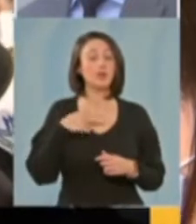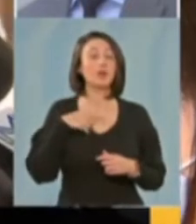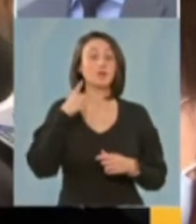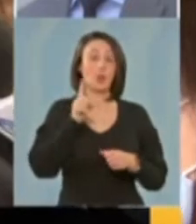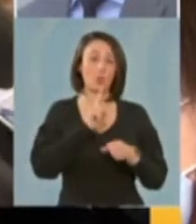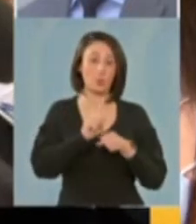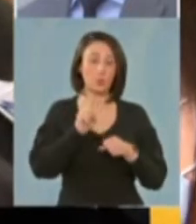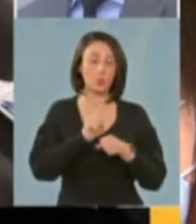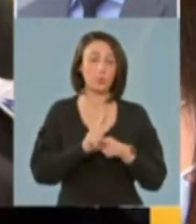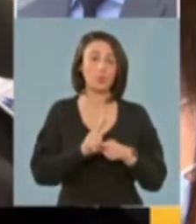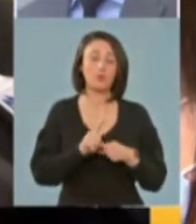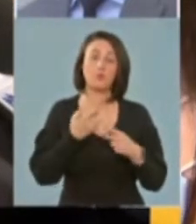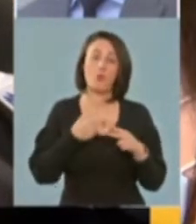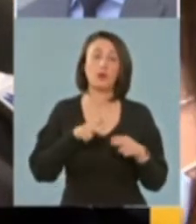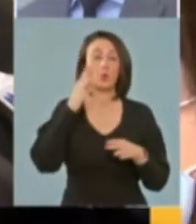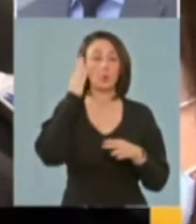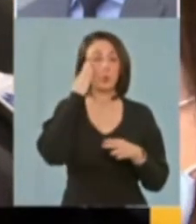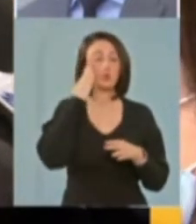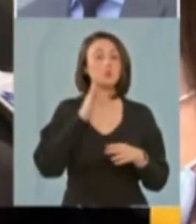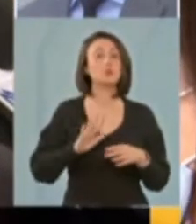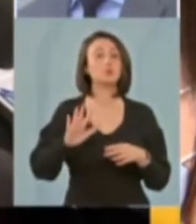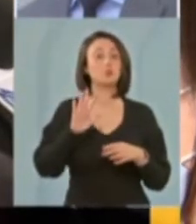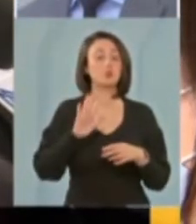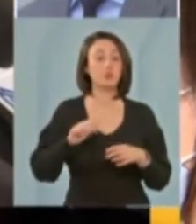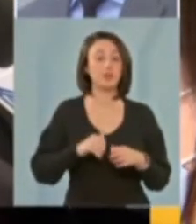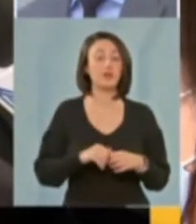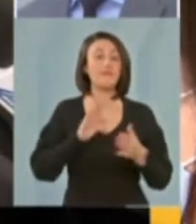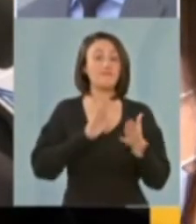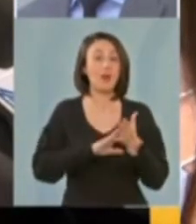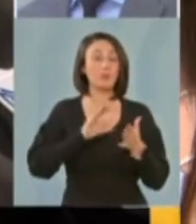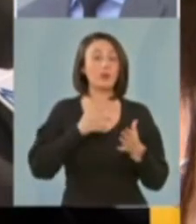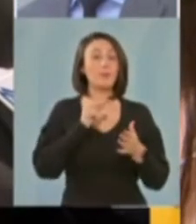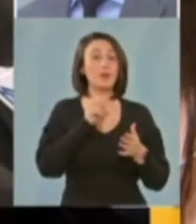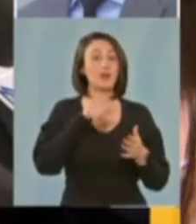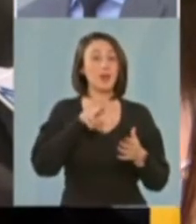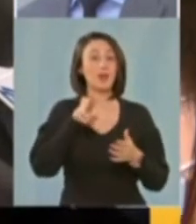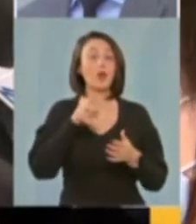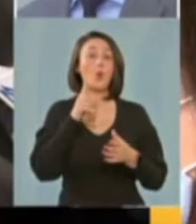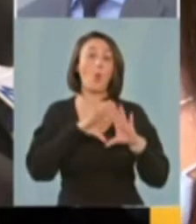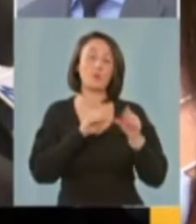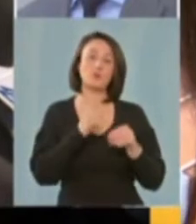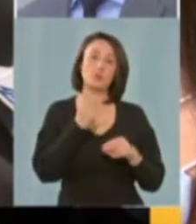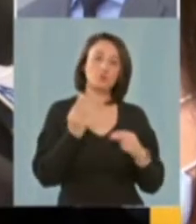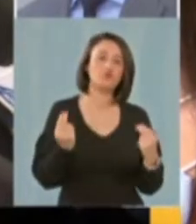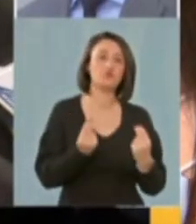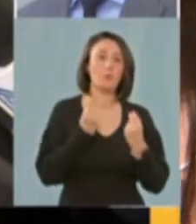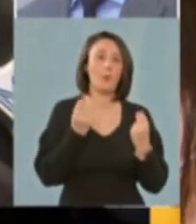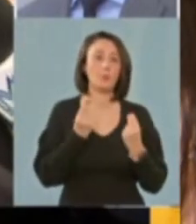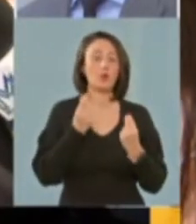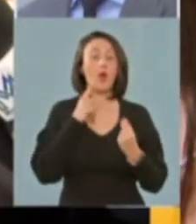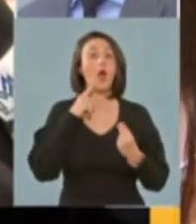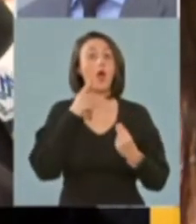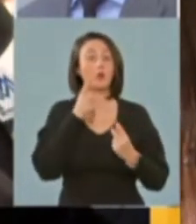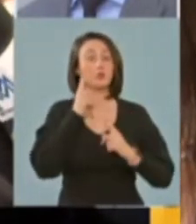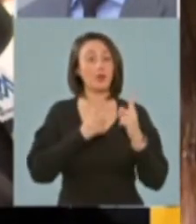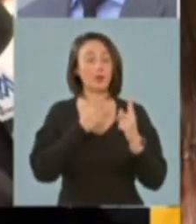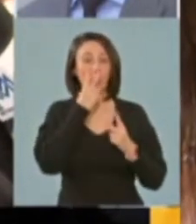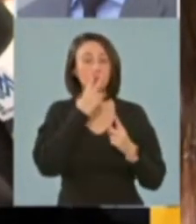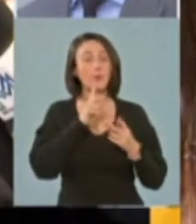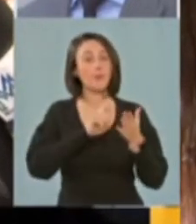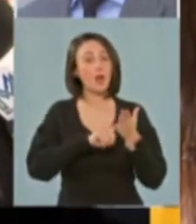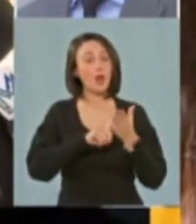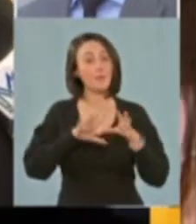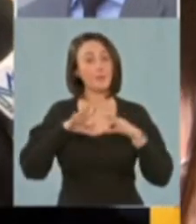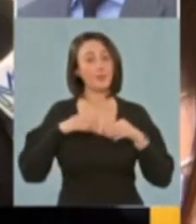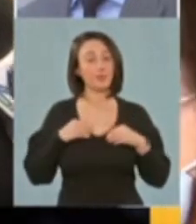este un lucru cunoscut public. Faptul că PNRR-ul românesc este unul dintre cele mai bune, cel puțin dacă luăm cuzele calificative pe